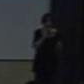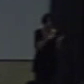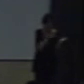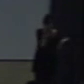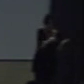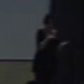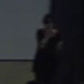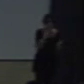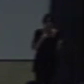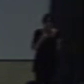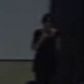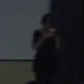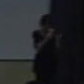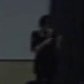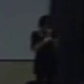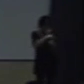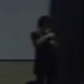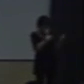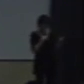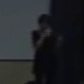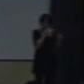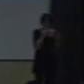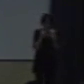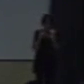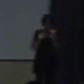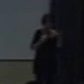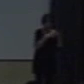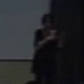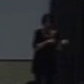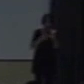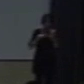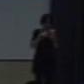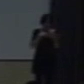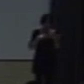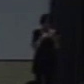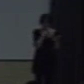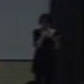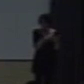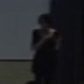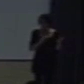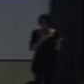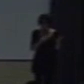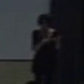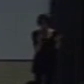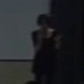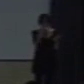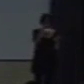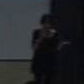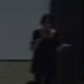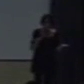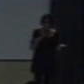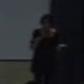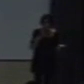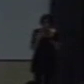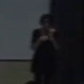que era horitzontal, perquè no han triat la que creiem que era millor, o perquè hem pactat una cosa amb el periodista, sovint també freelance, perquè la